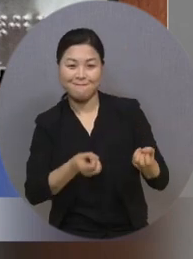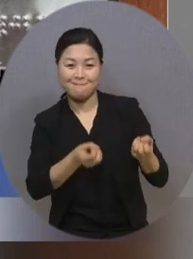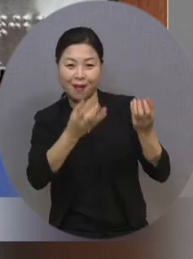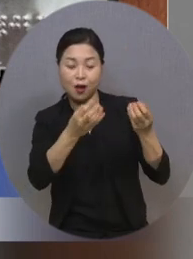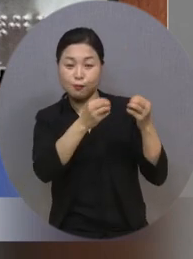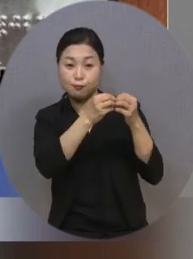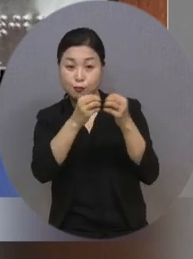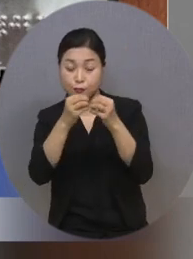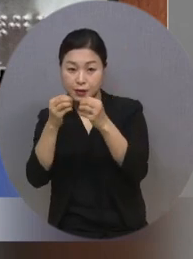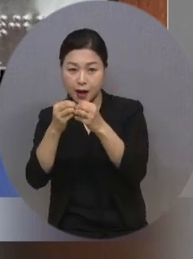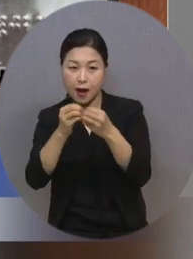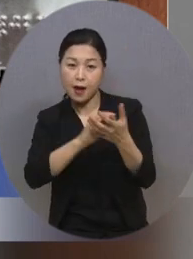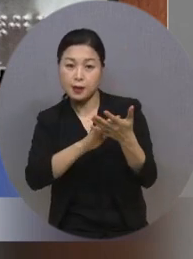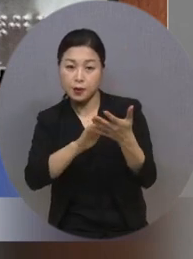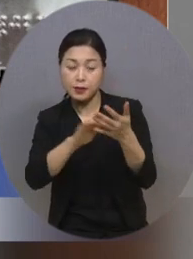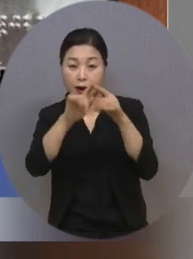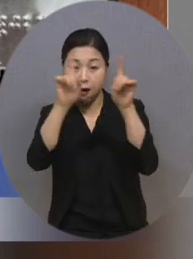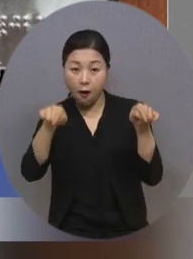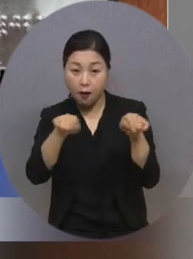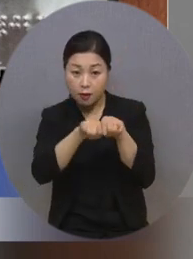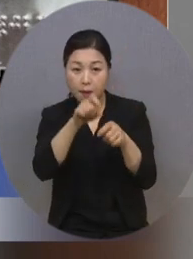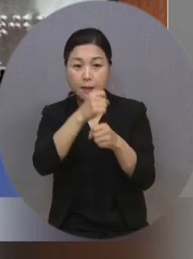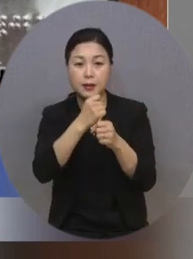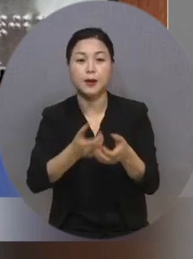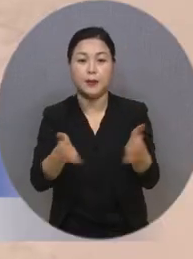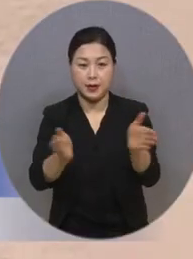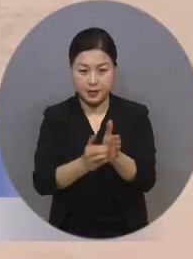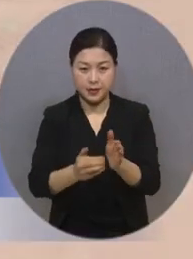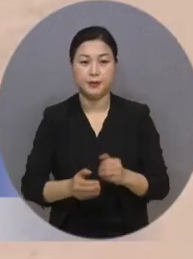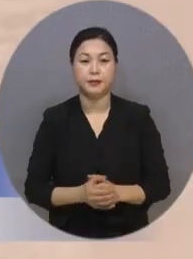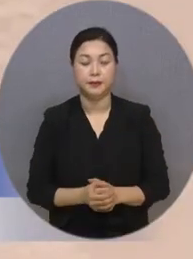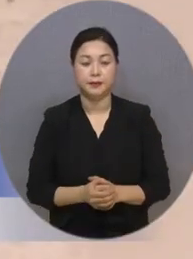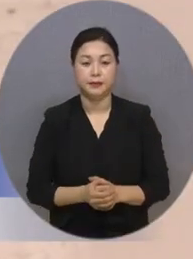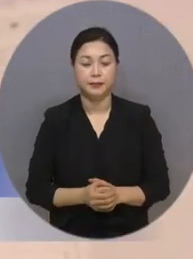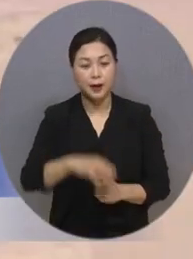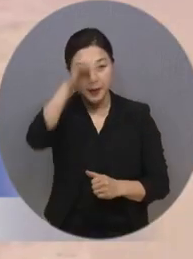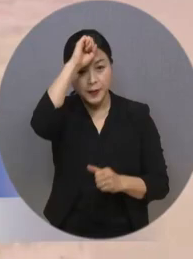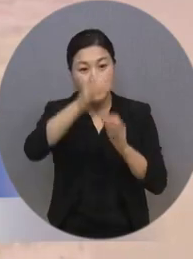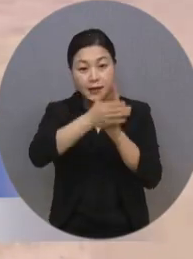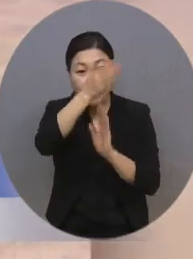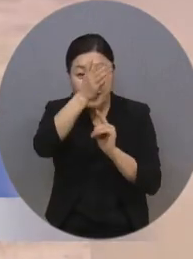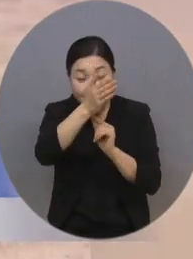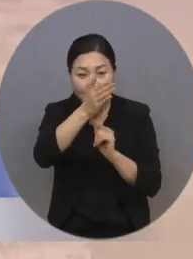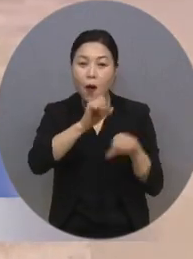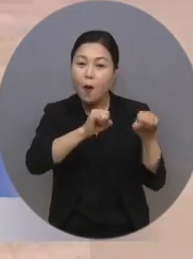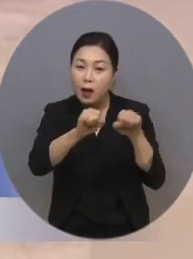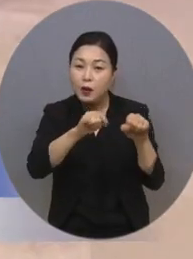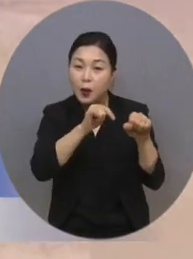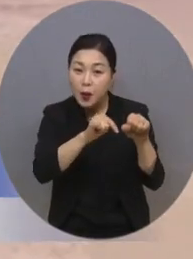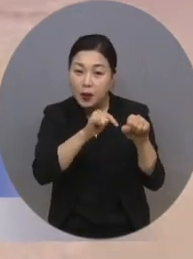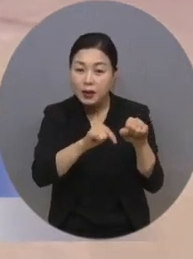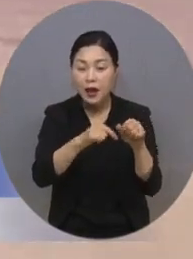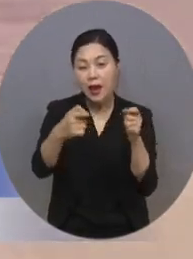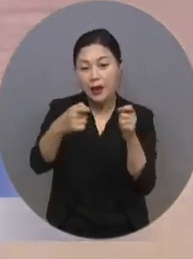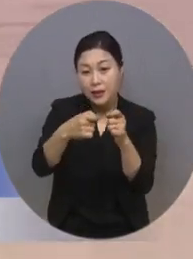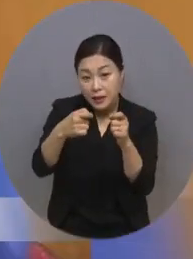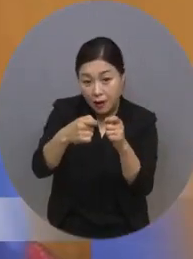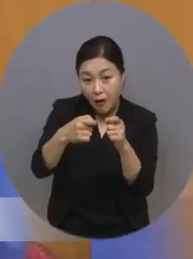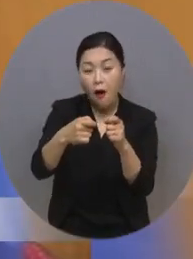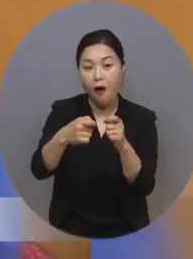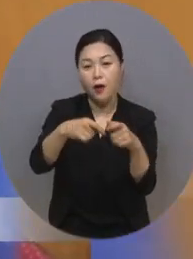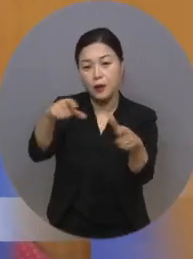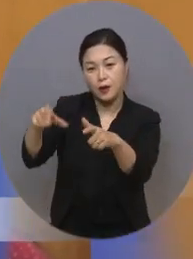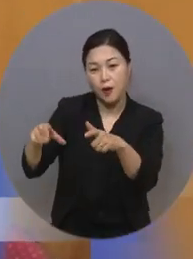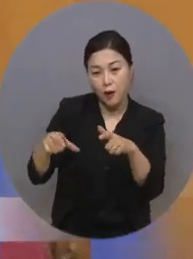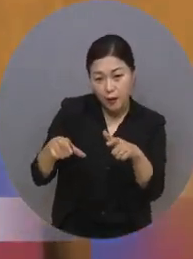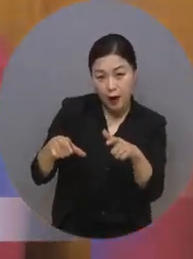점자 안내판을 제작, 배포했다는 소식입니다. 금번 용인시의 작은 움직임이 인접 지자체로 확산되고